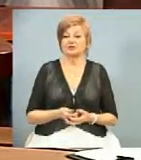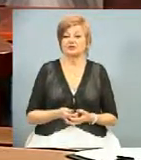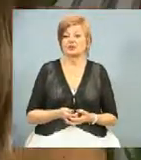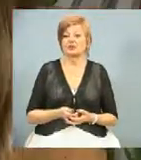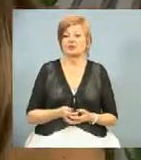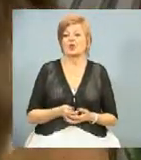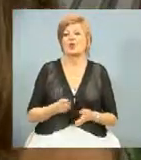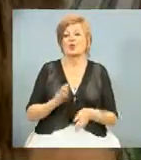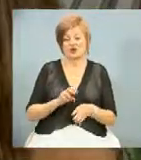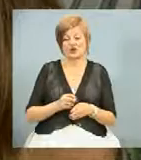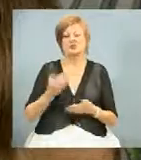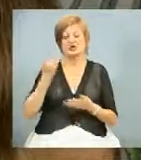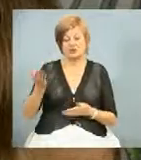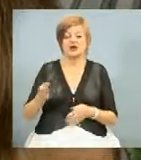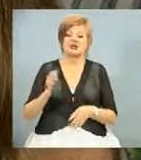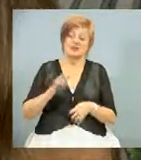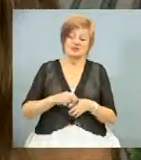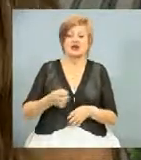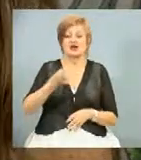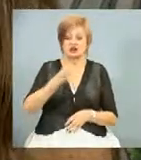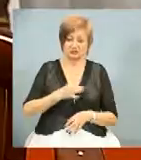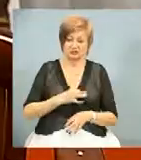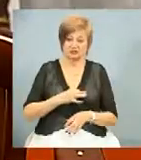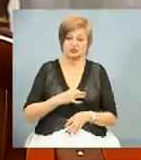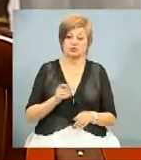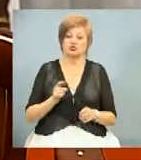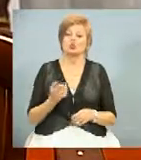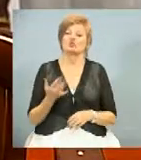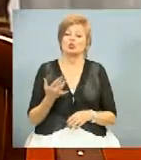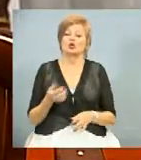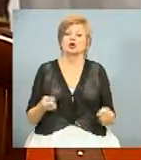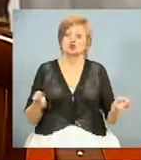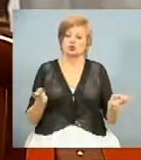у нього. І він нам говорить, да? Так. Що він нам говорить? Що,